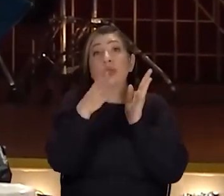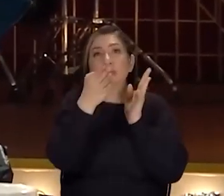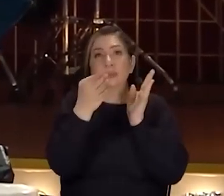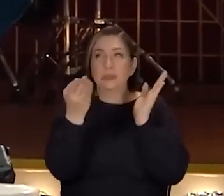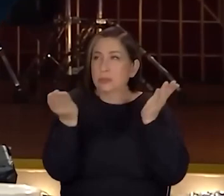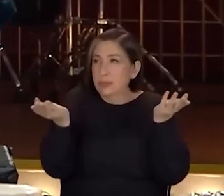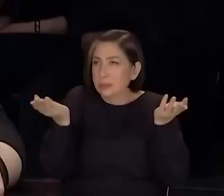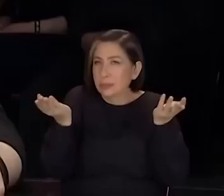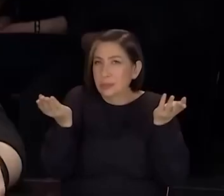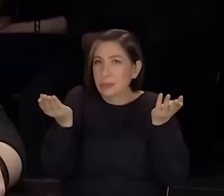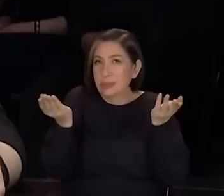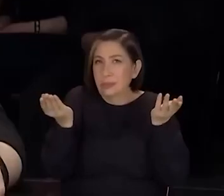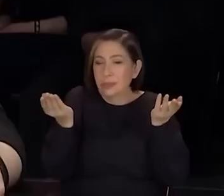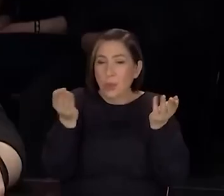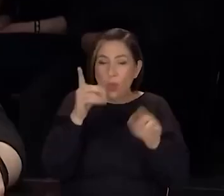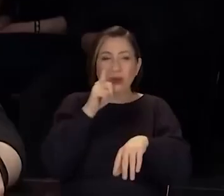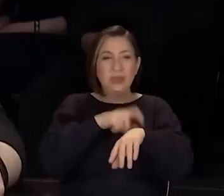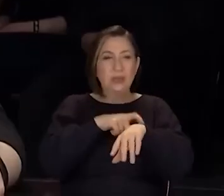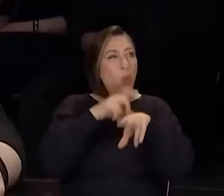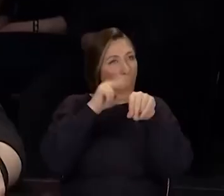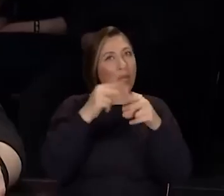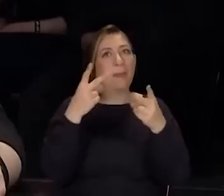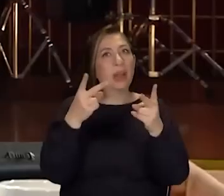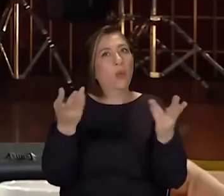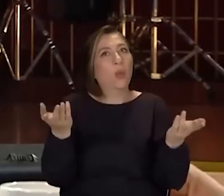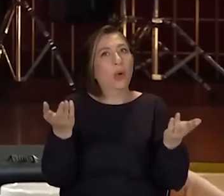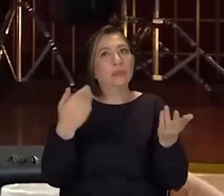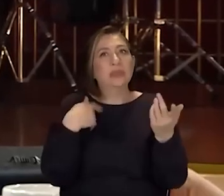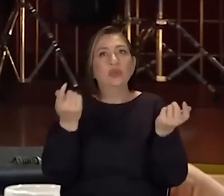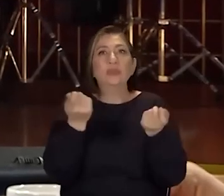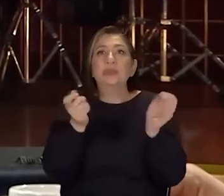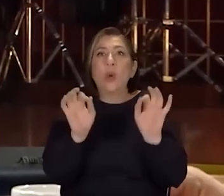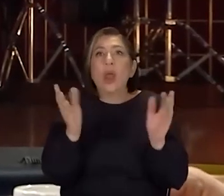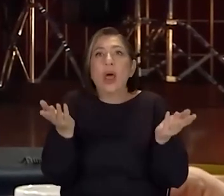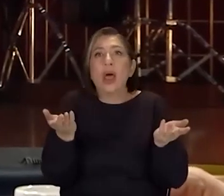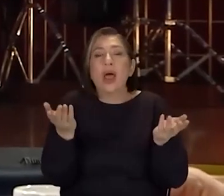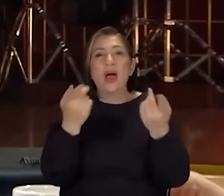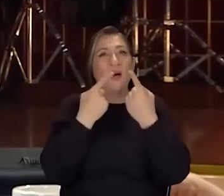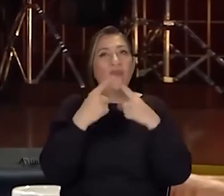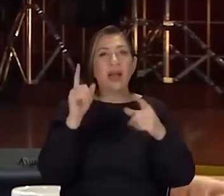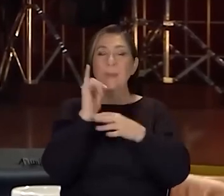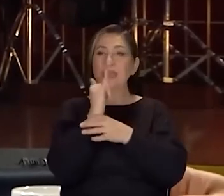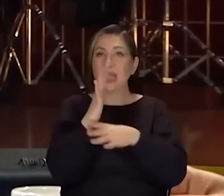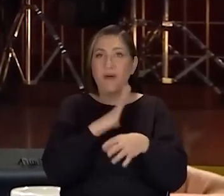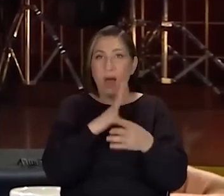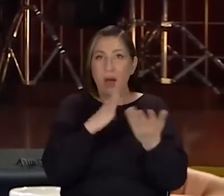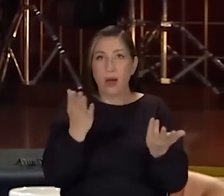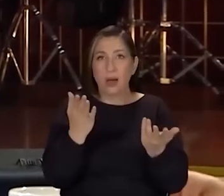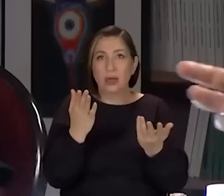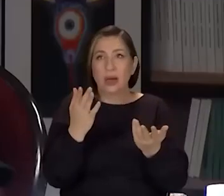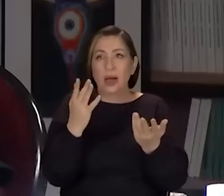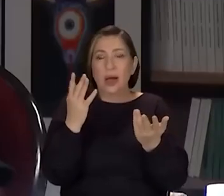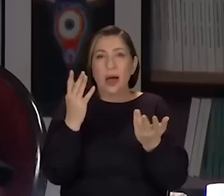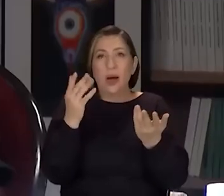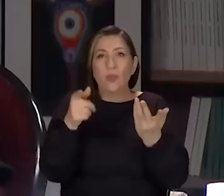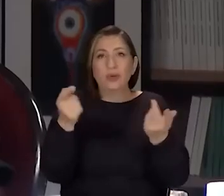Öleceksin. Yahu o saatte uyunabiliyor bizim işimizde. Aynen. Yani farklı meslekler var. Yani salakça